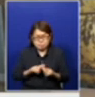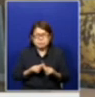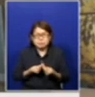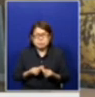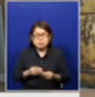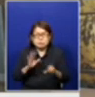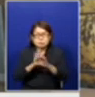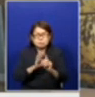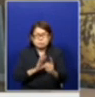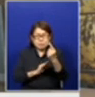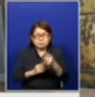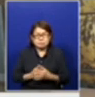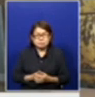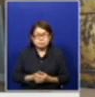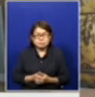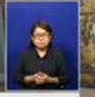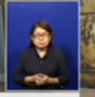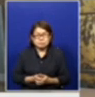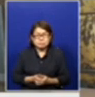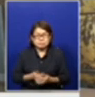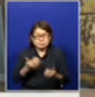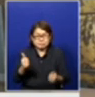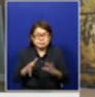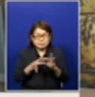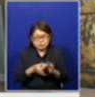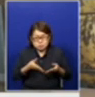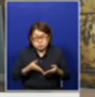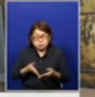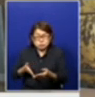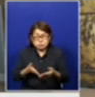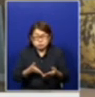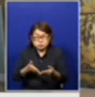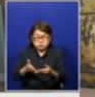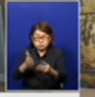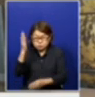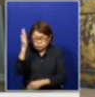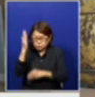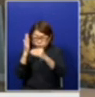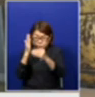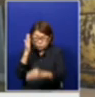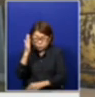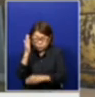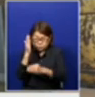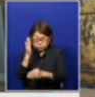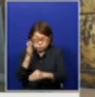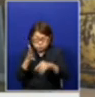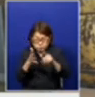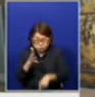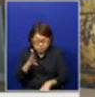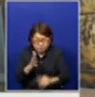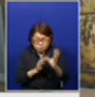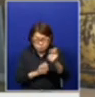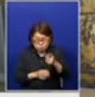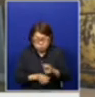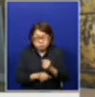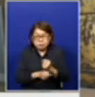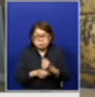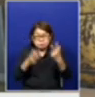างเดินเรือตรงนี้เหลือที่สุดท้ายของโลกที่จะต้องทำท่านประยุทธ์ท่านดีมากครับผมชมท่านตลอดว่